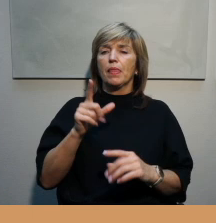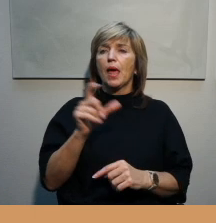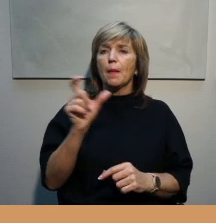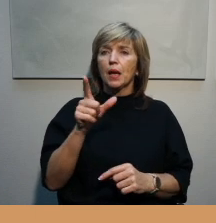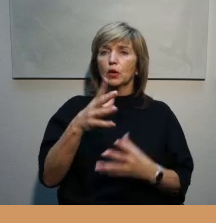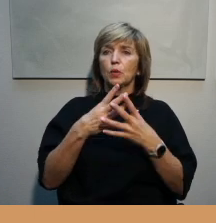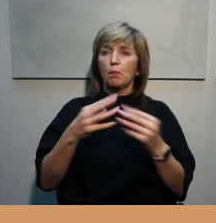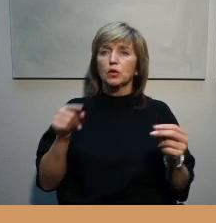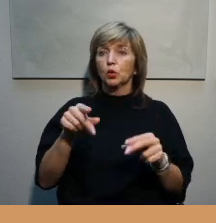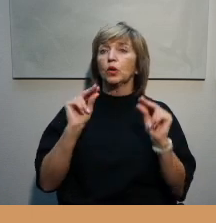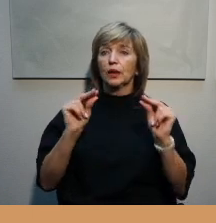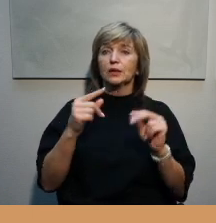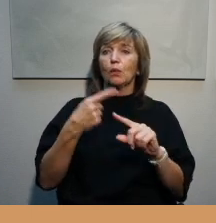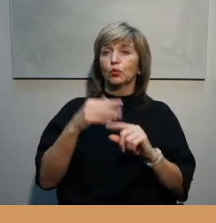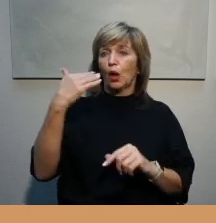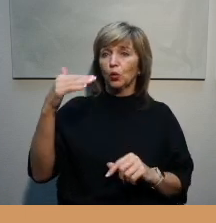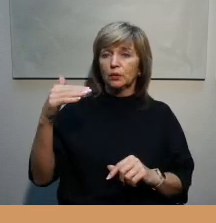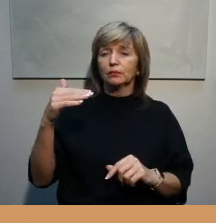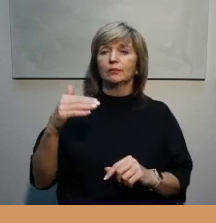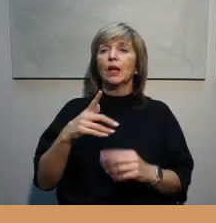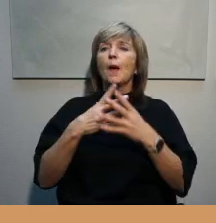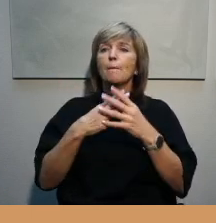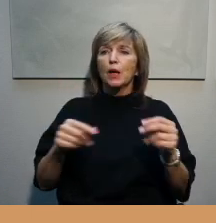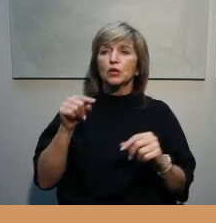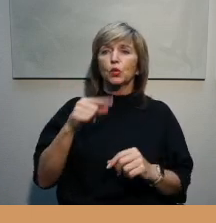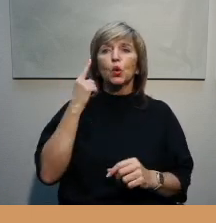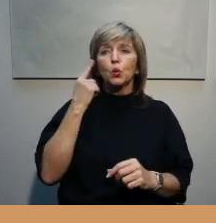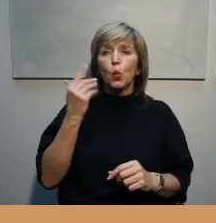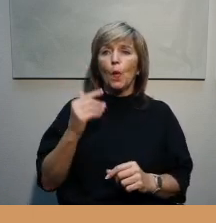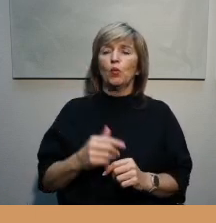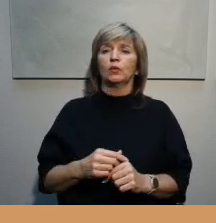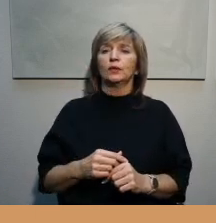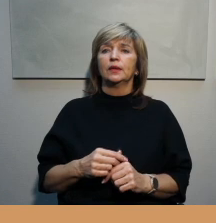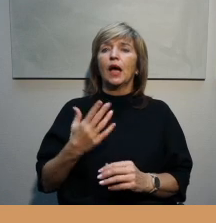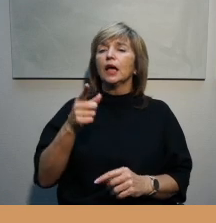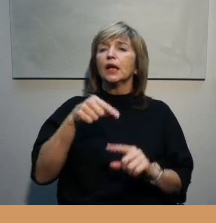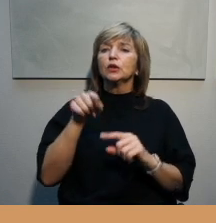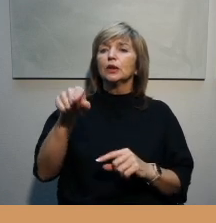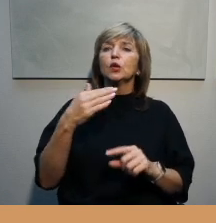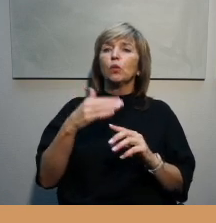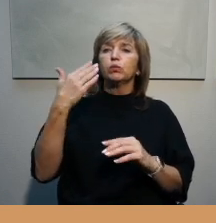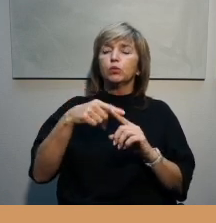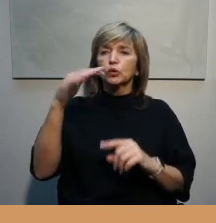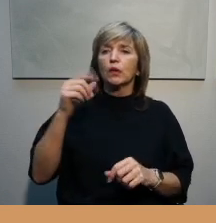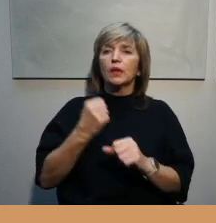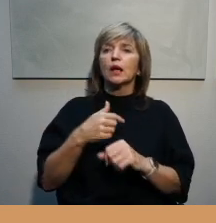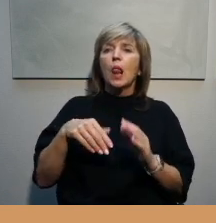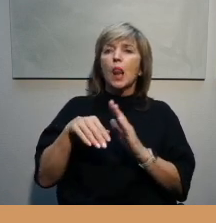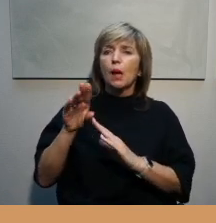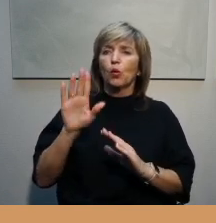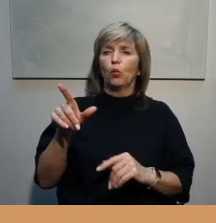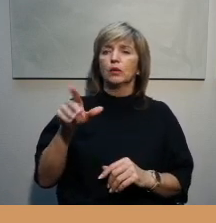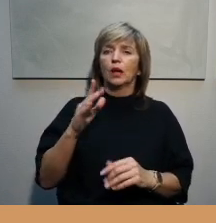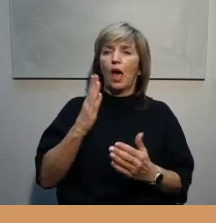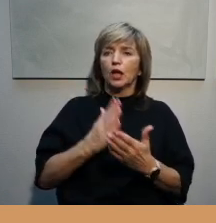jūs pazaudējat to ticību pusaudzim, pazaudējat to domu, ka tas pusaudzis dara labāko, ko ar